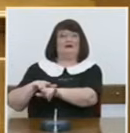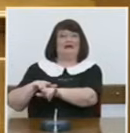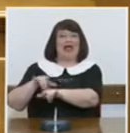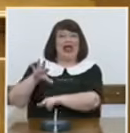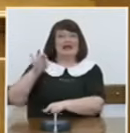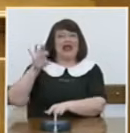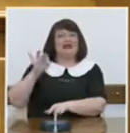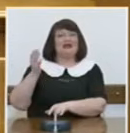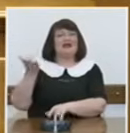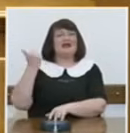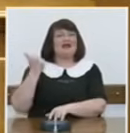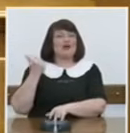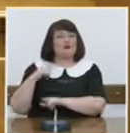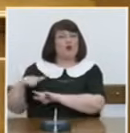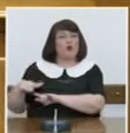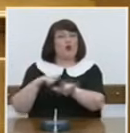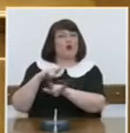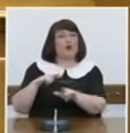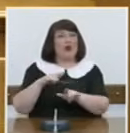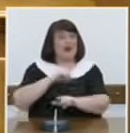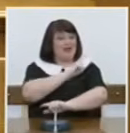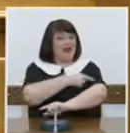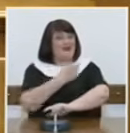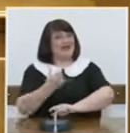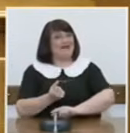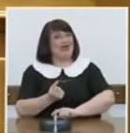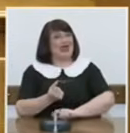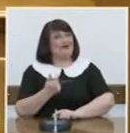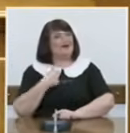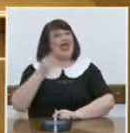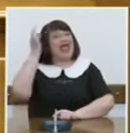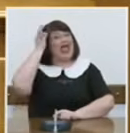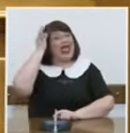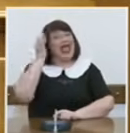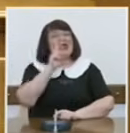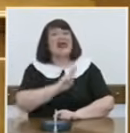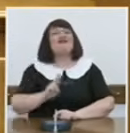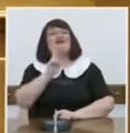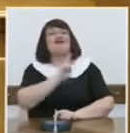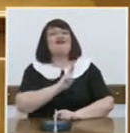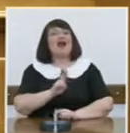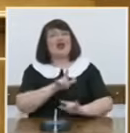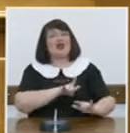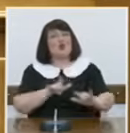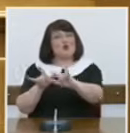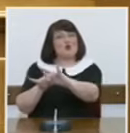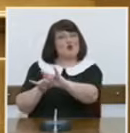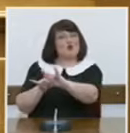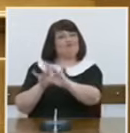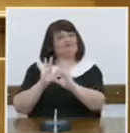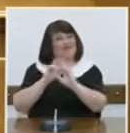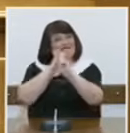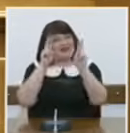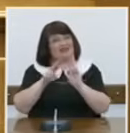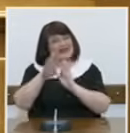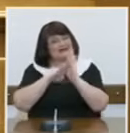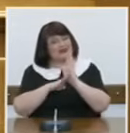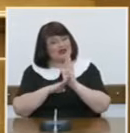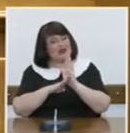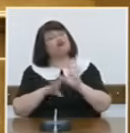δεσιμότητες, η Ελλάδα έχει το πλεονέκτημα, έστω και με τα Ραφάλ, και η κίνηση αυτή είναι συμβατή με το διεθνές δίκαιο. Είστε με το διεθνές